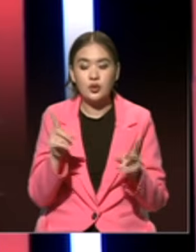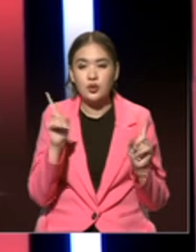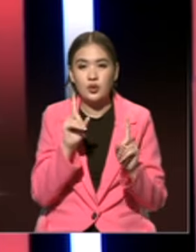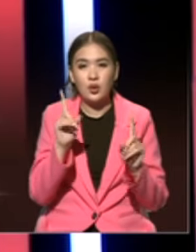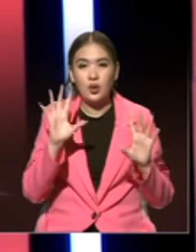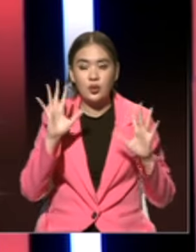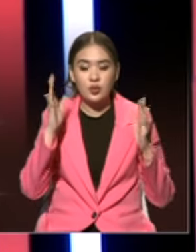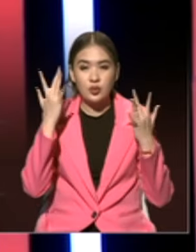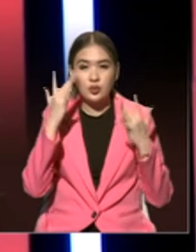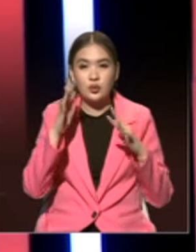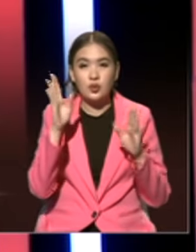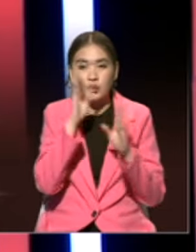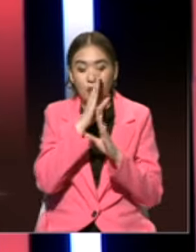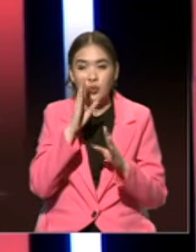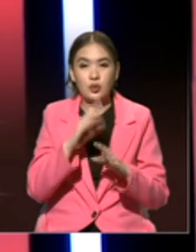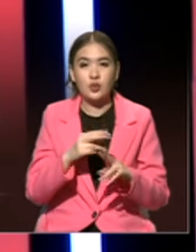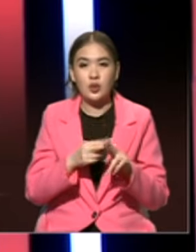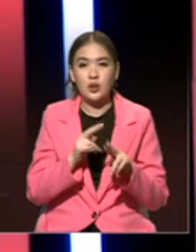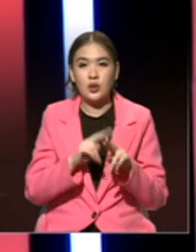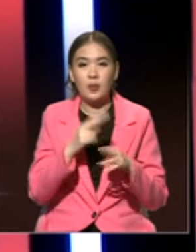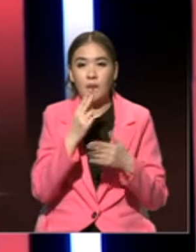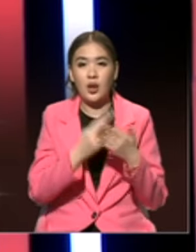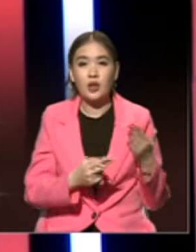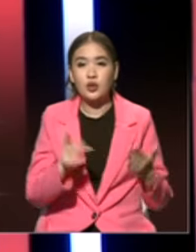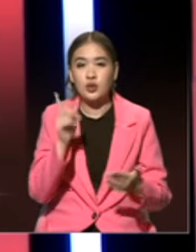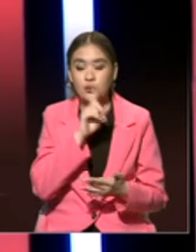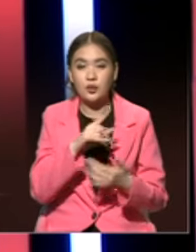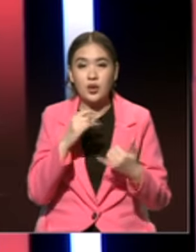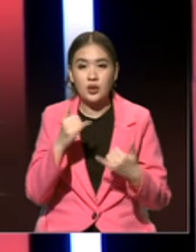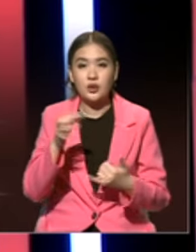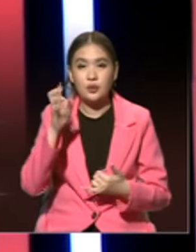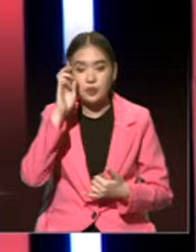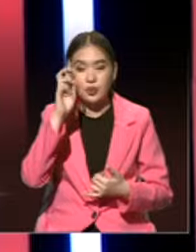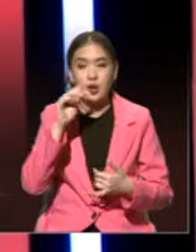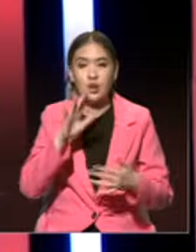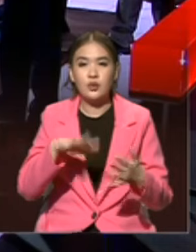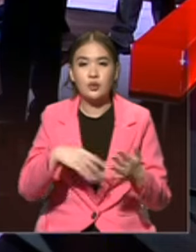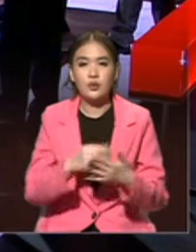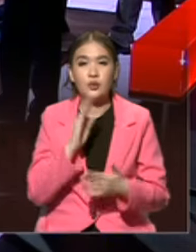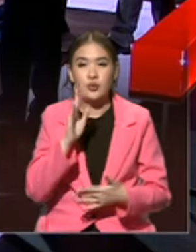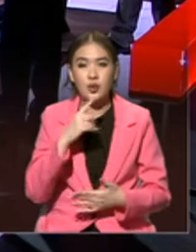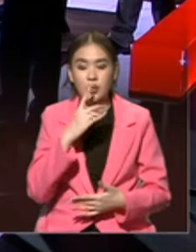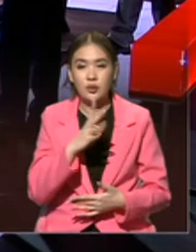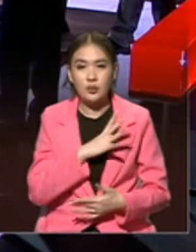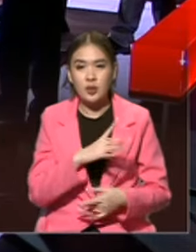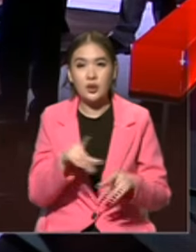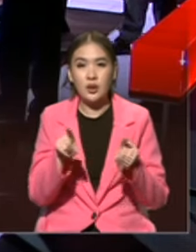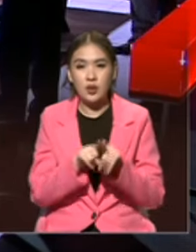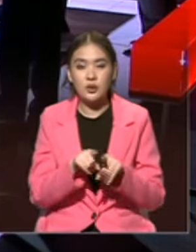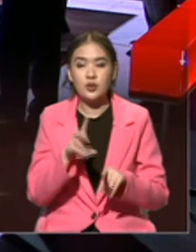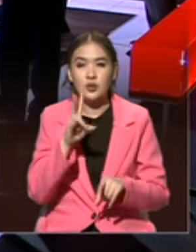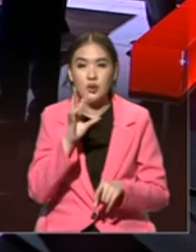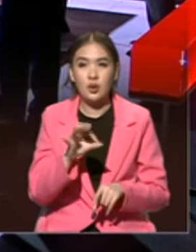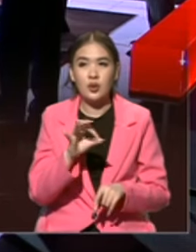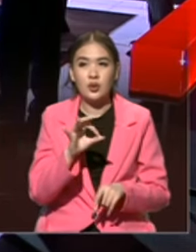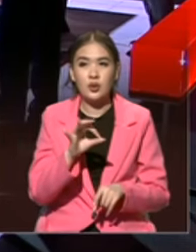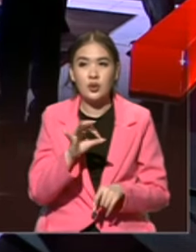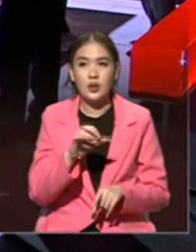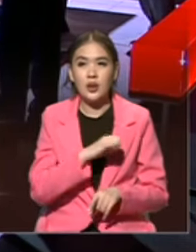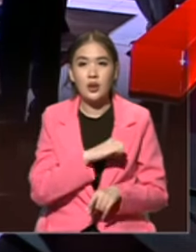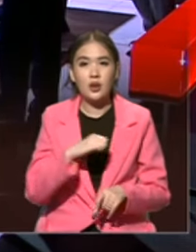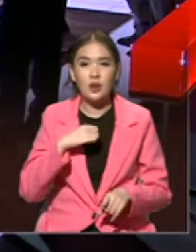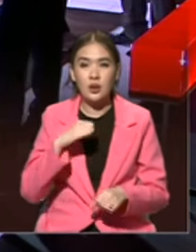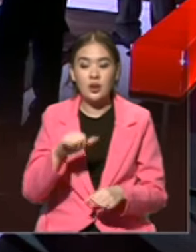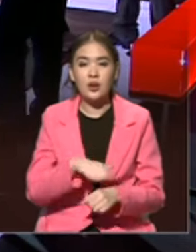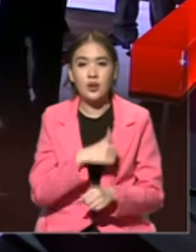жағдайда ертең сергелден кетіп түспейсіздер. Я, қазір енді мемлекет шығын төлейміз деп отыр, жаңа бағанадан бері айтып отырмыз. Ең